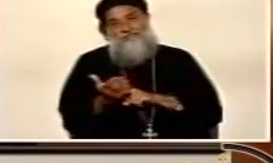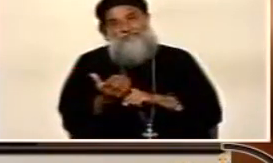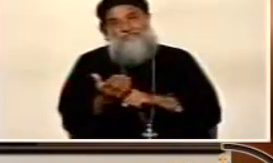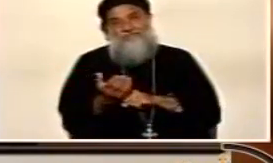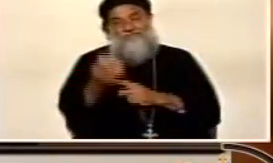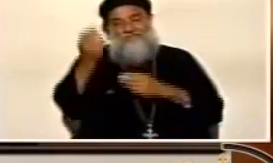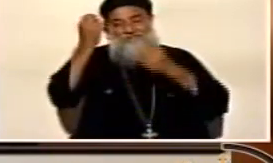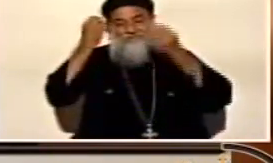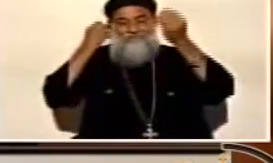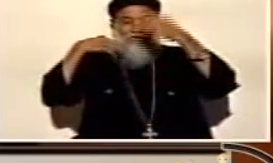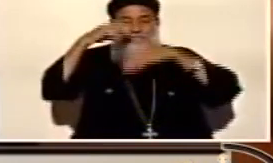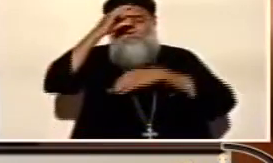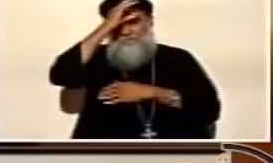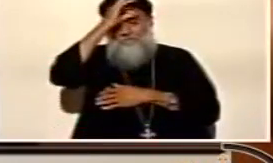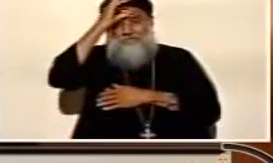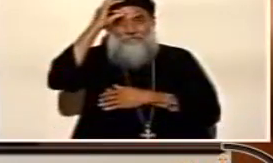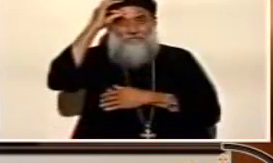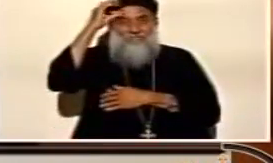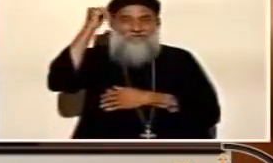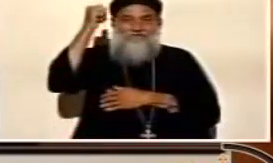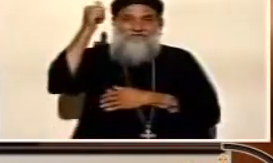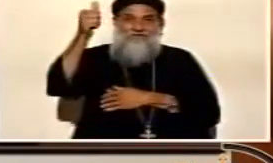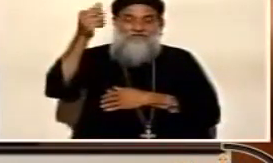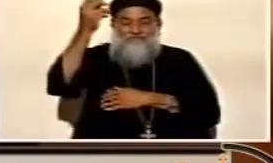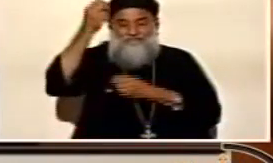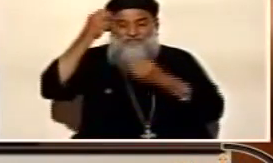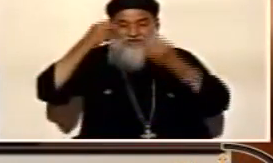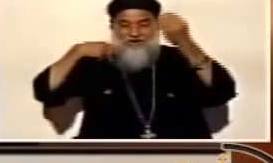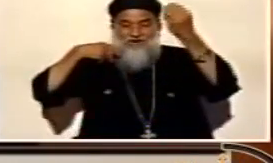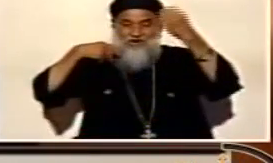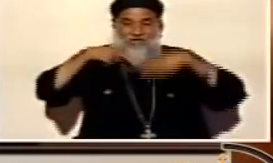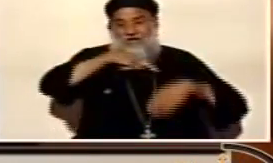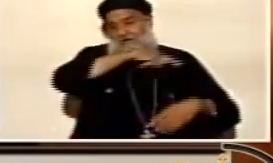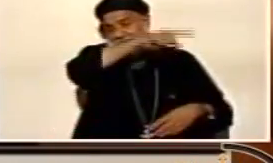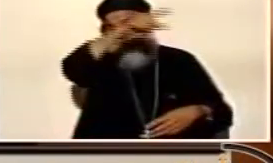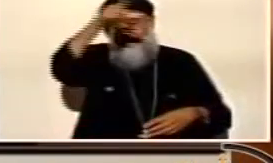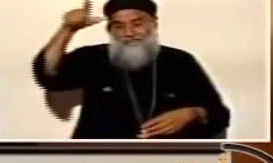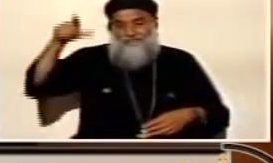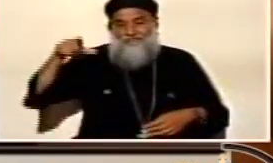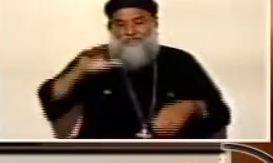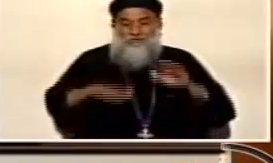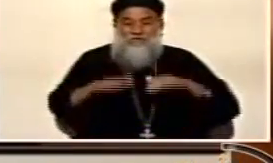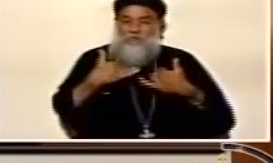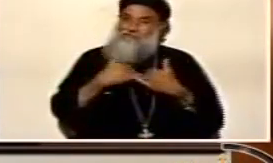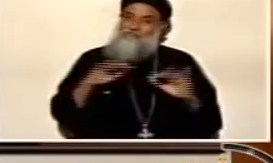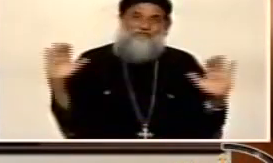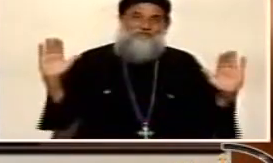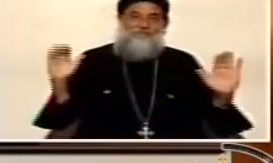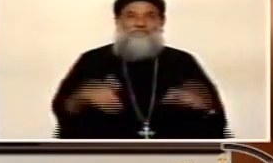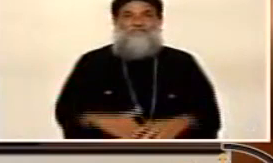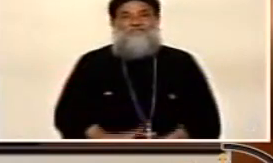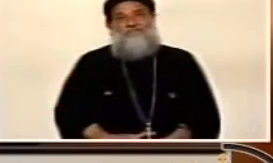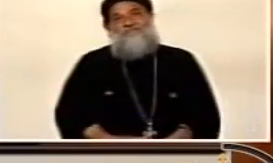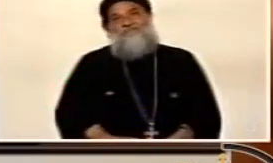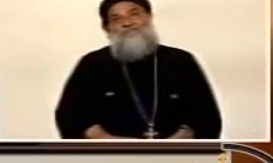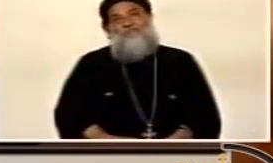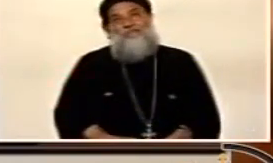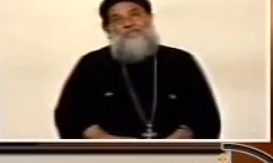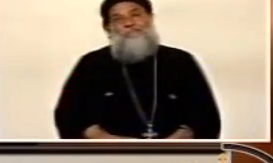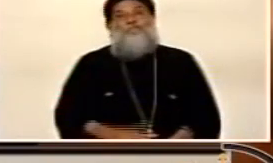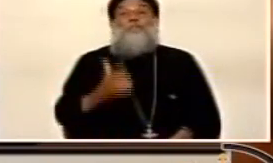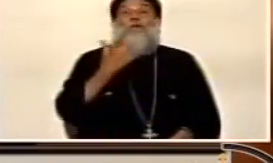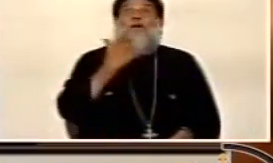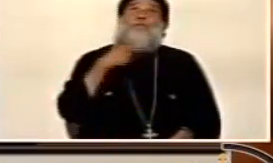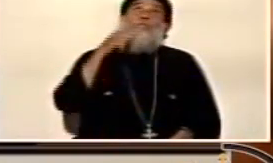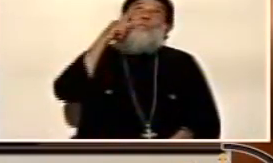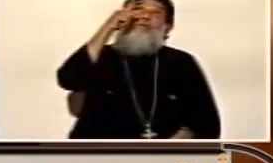اعطى امثوله طيبه في العطاء دون مقابل، في